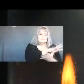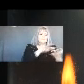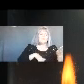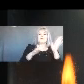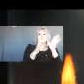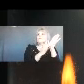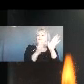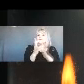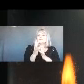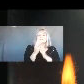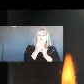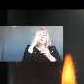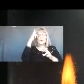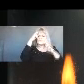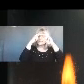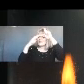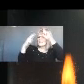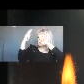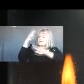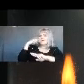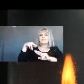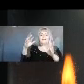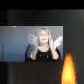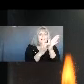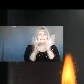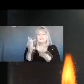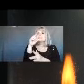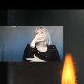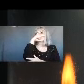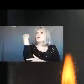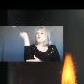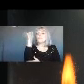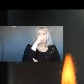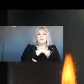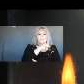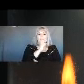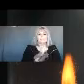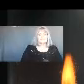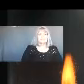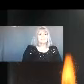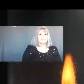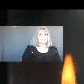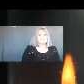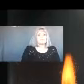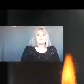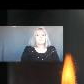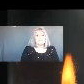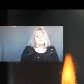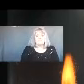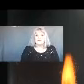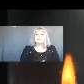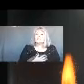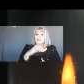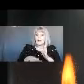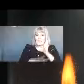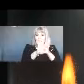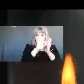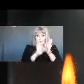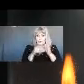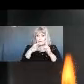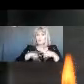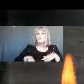is in die story van Jesus. Ons eer U in Jesus se naam.